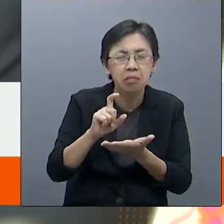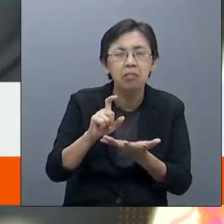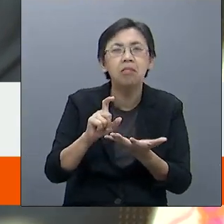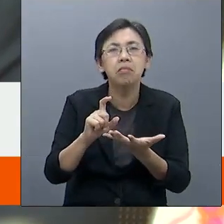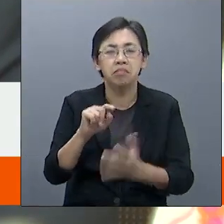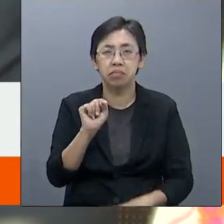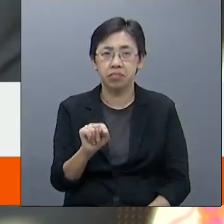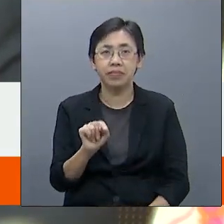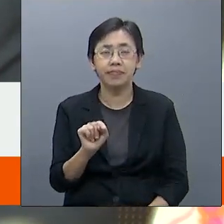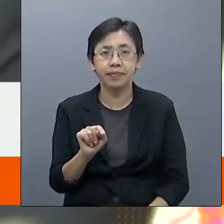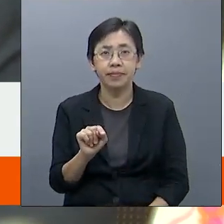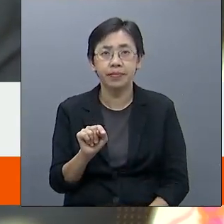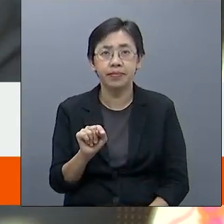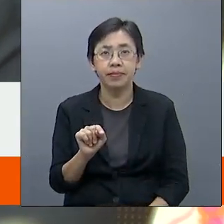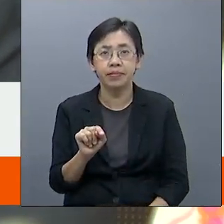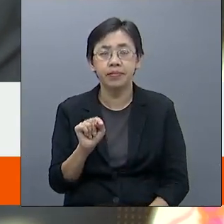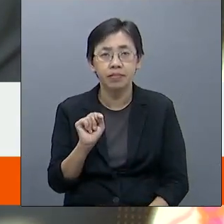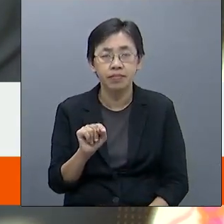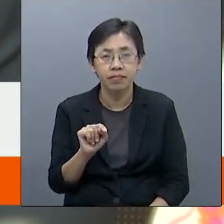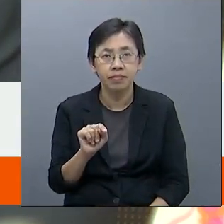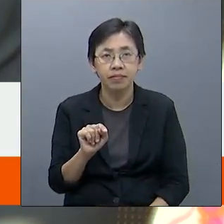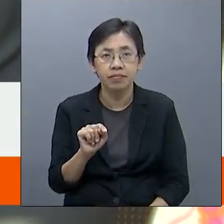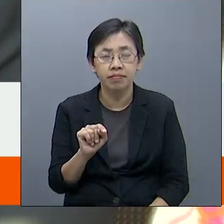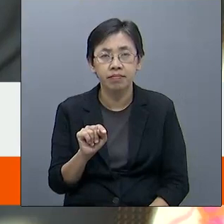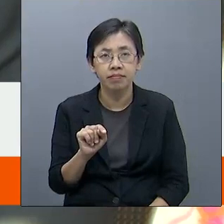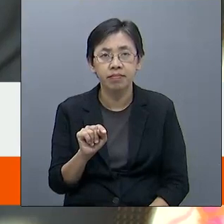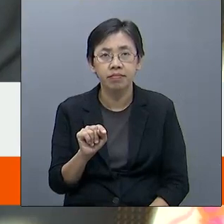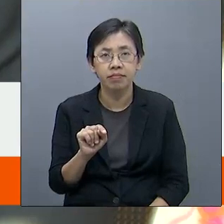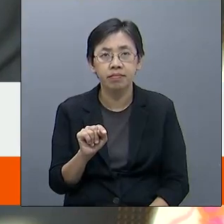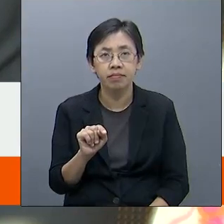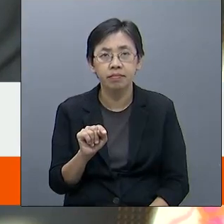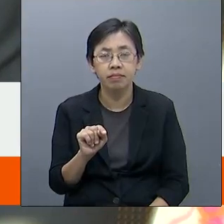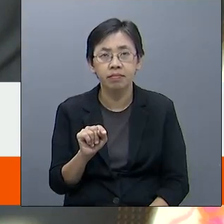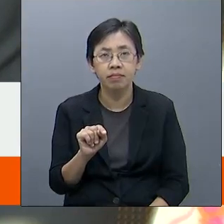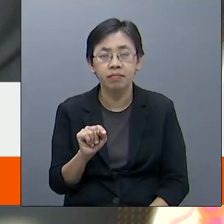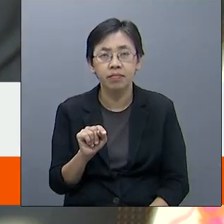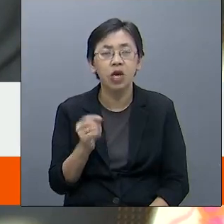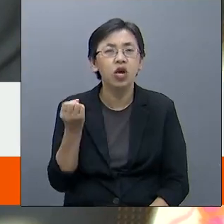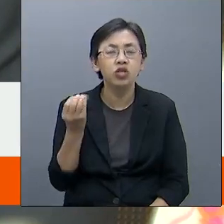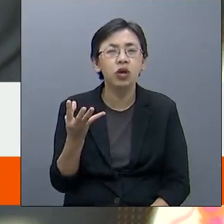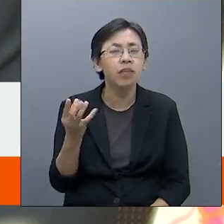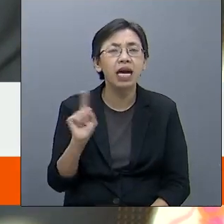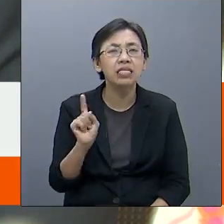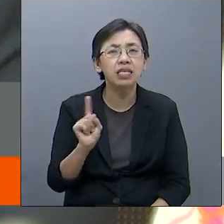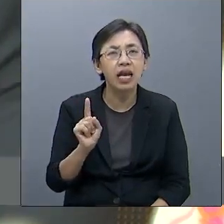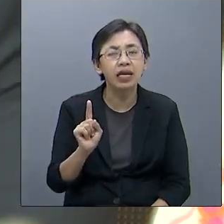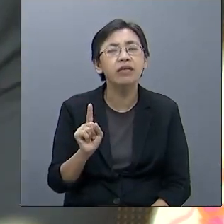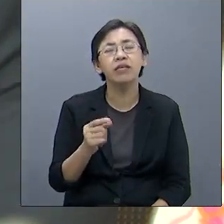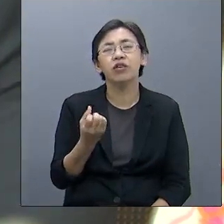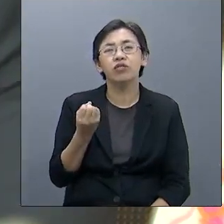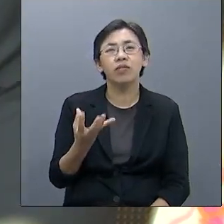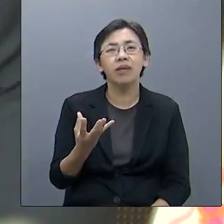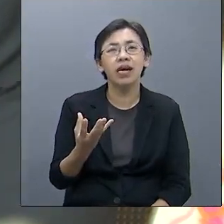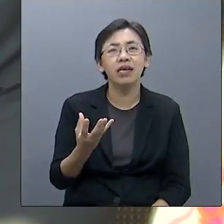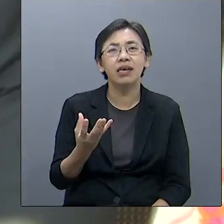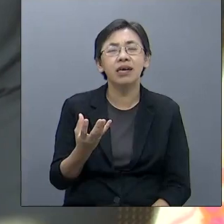จจะต้องยังคงอยู่ในส่วนใหญ่เนี่ยก็อาจจะยังไม่สามารถที่จะ